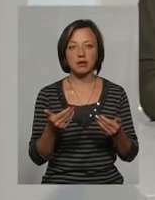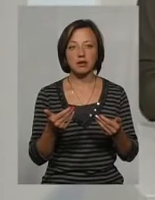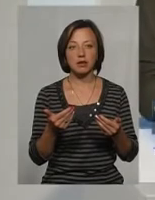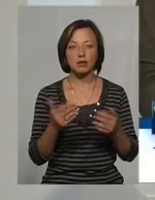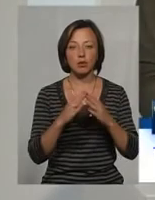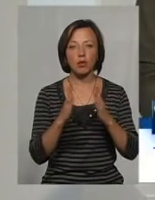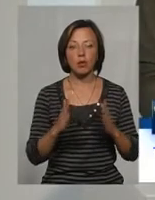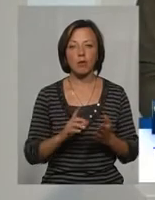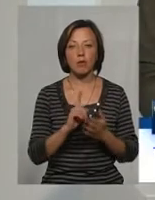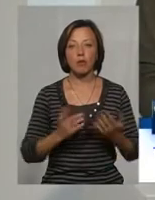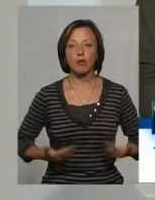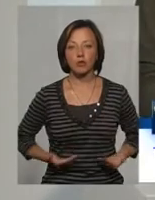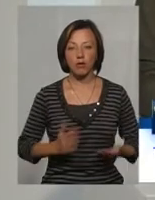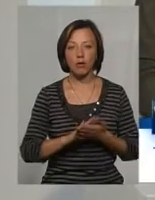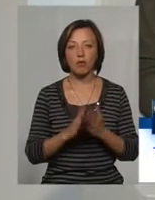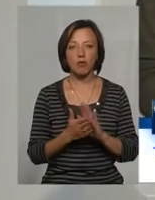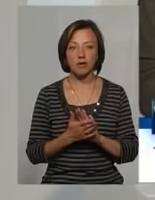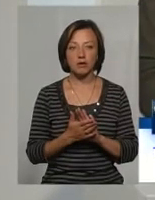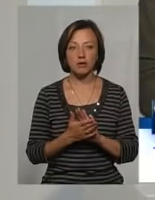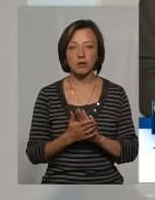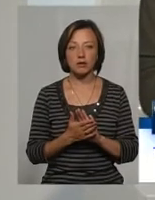вдома в побутових условіях